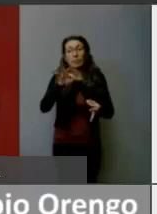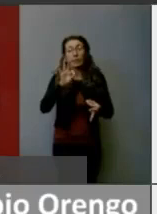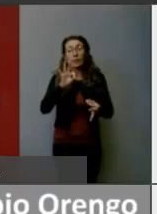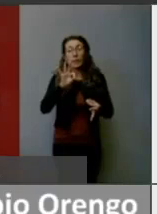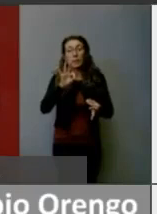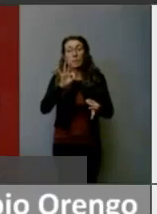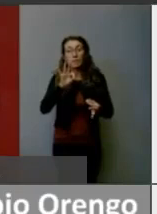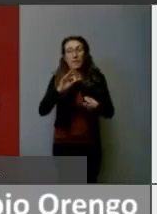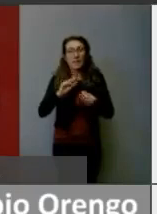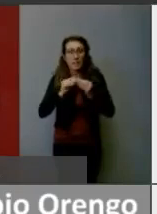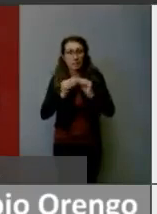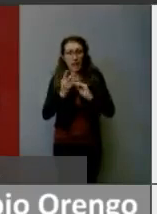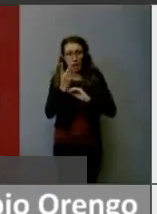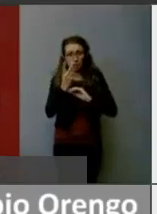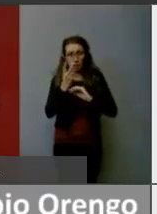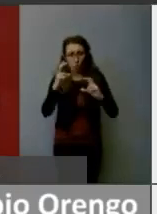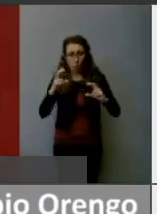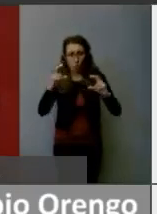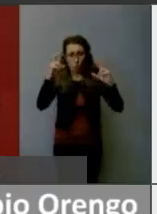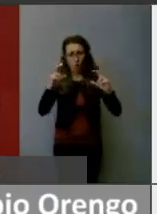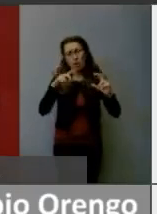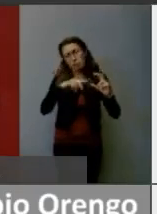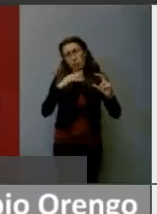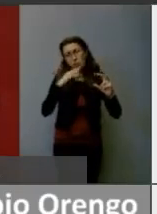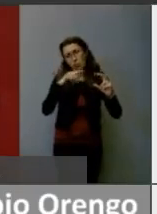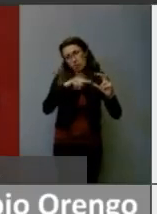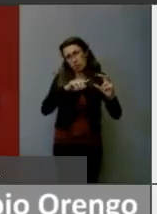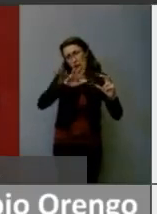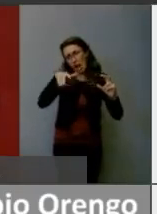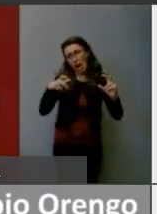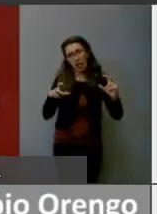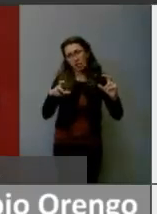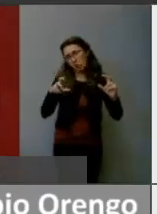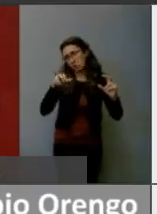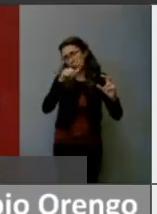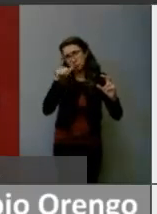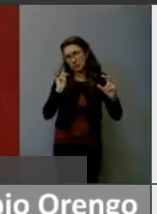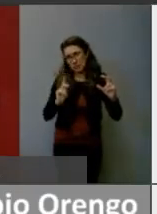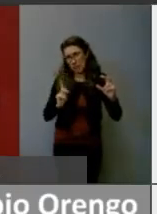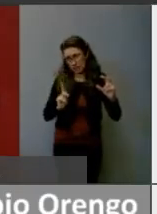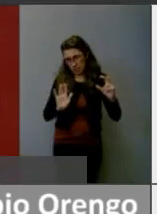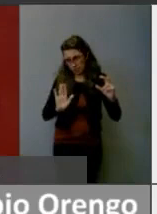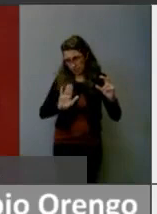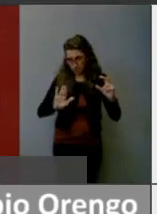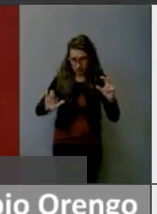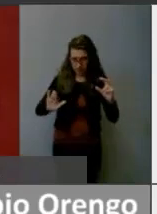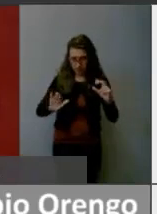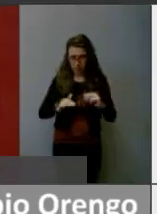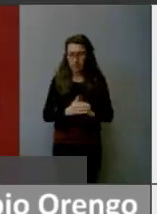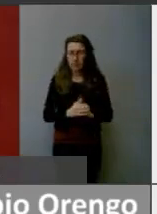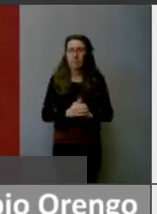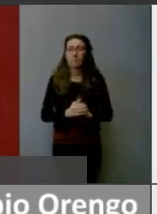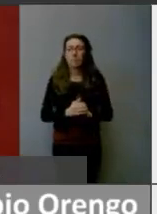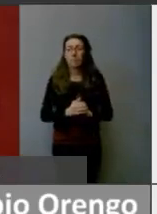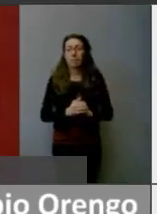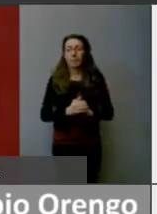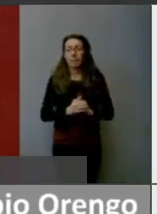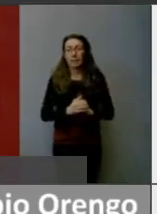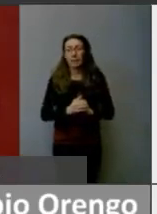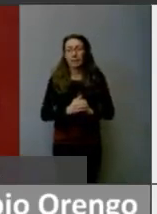era più che sufficiente a soddisfare le richieste di mobilità. Questa era stata la valutazione che era stata fatta nel